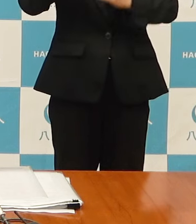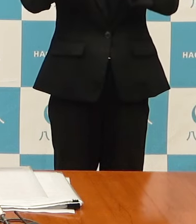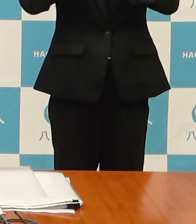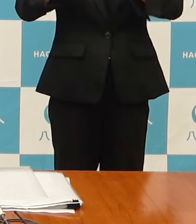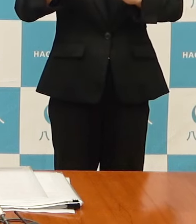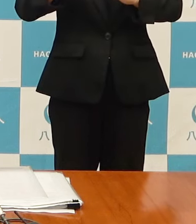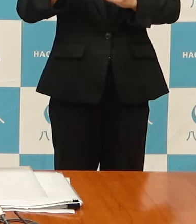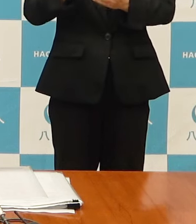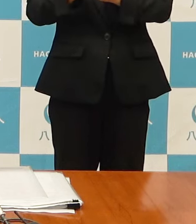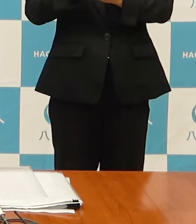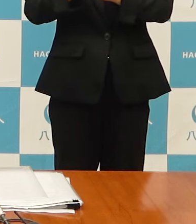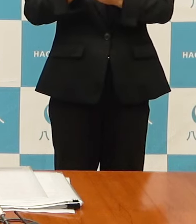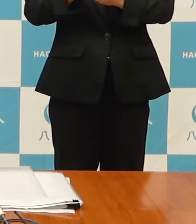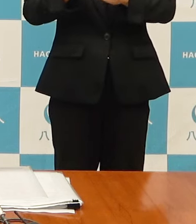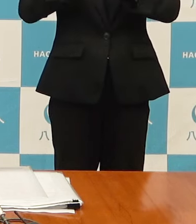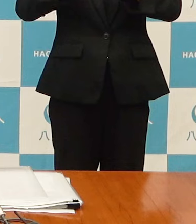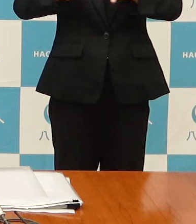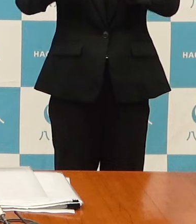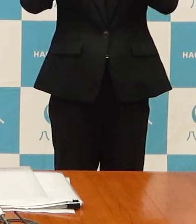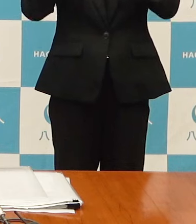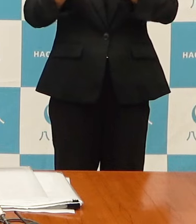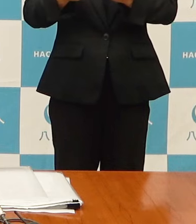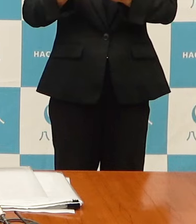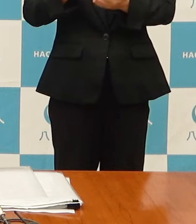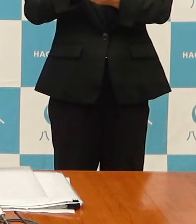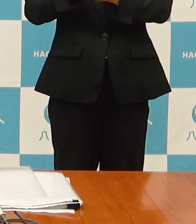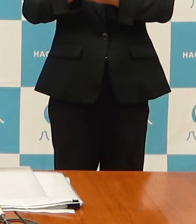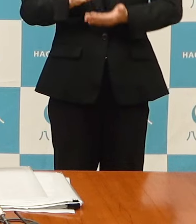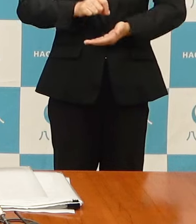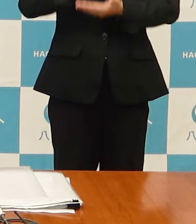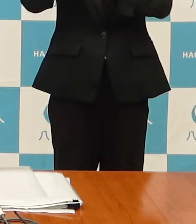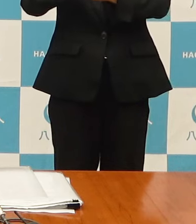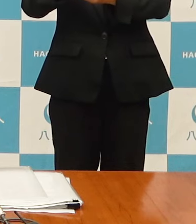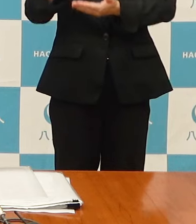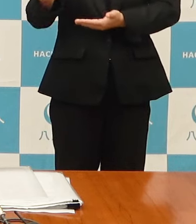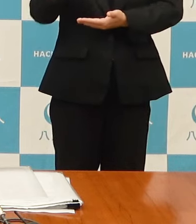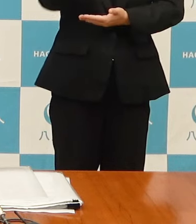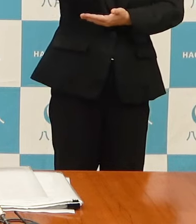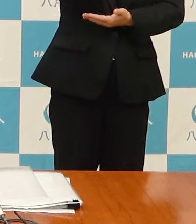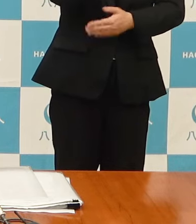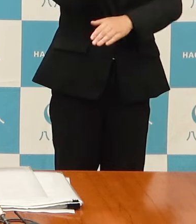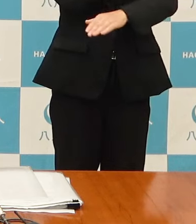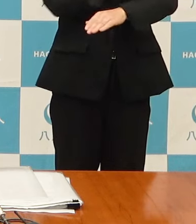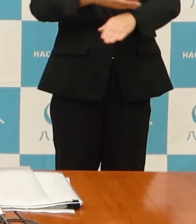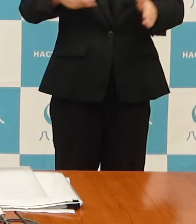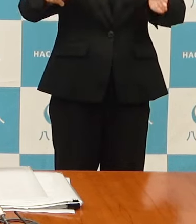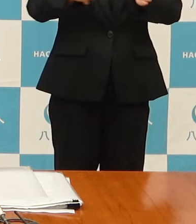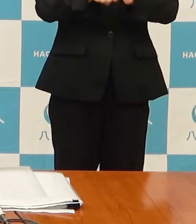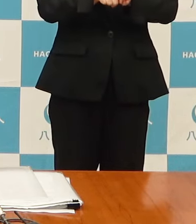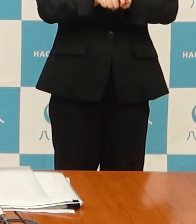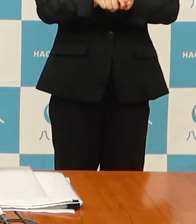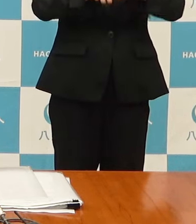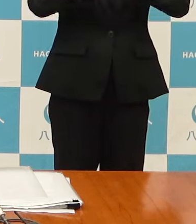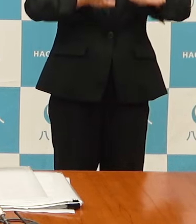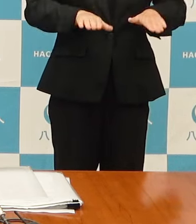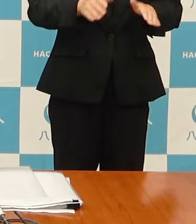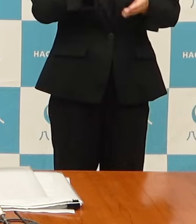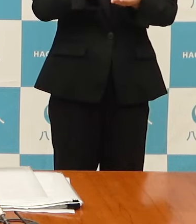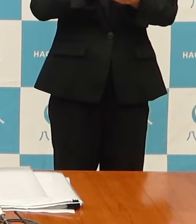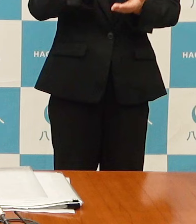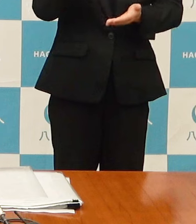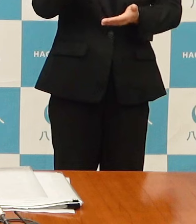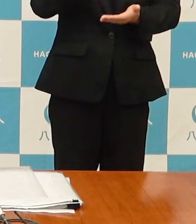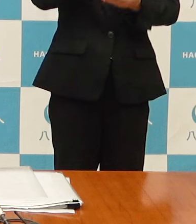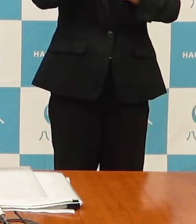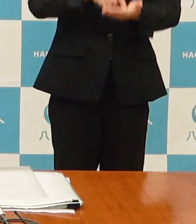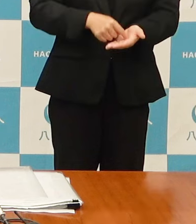などを通じて行政全般に関する要望を行ってきております。本日説明いたします重